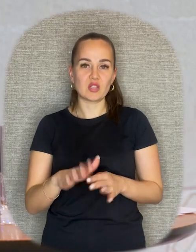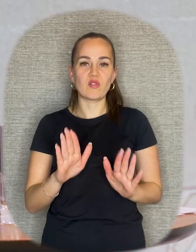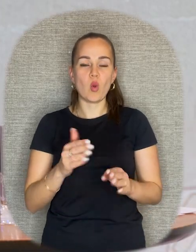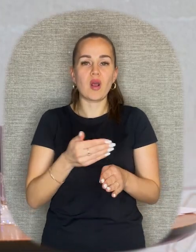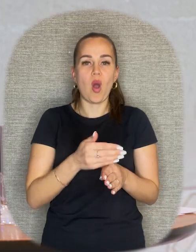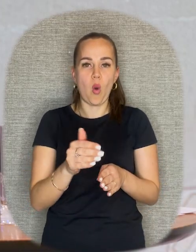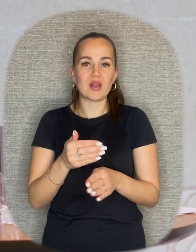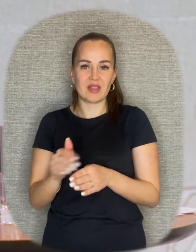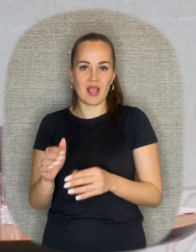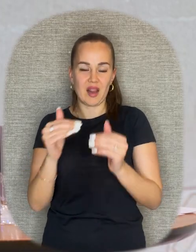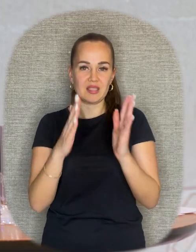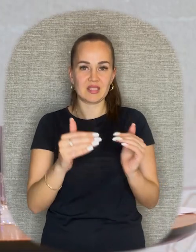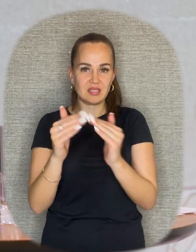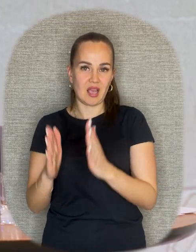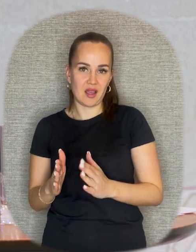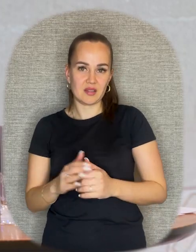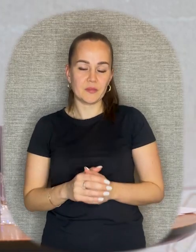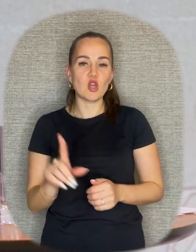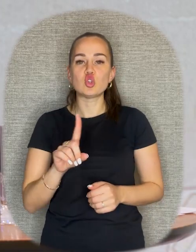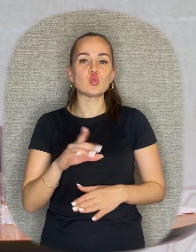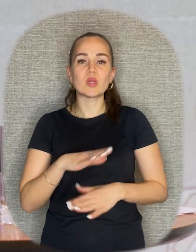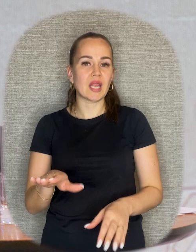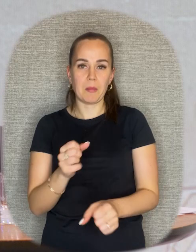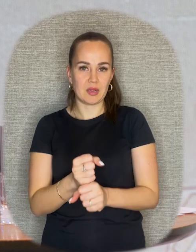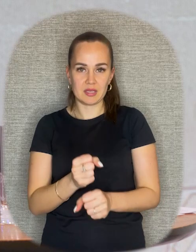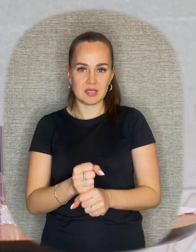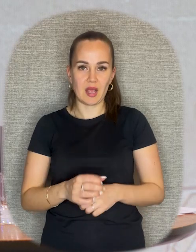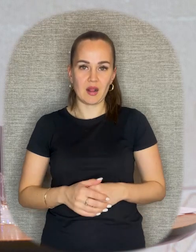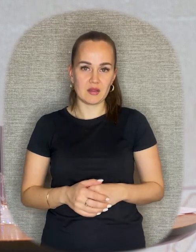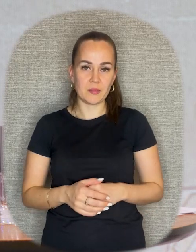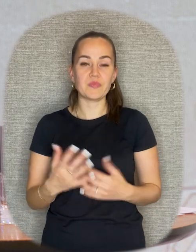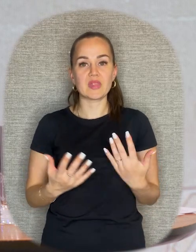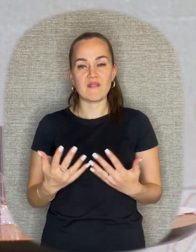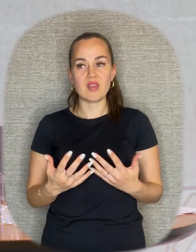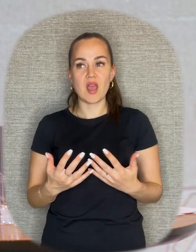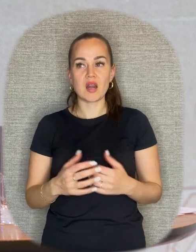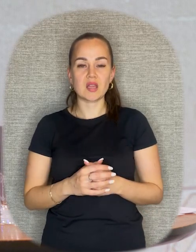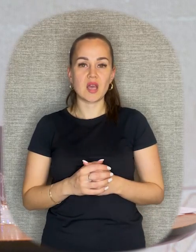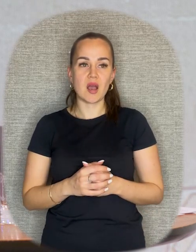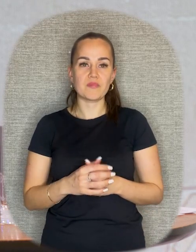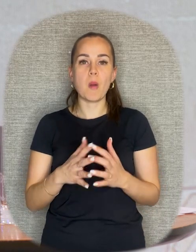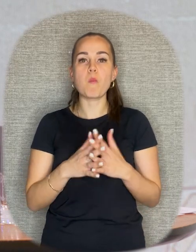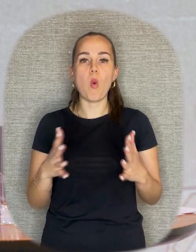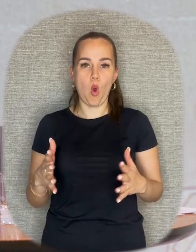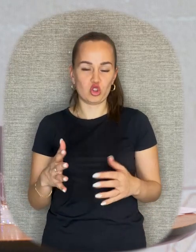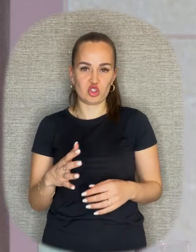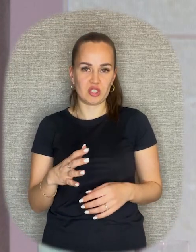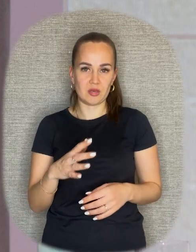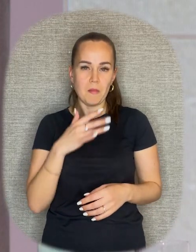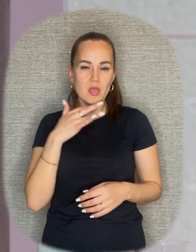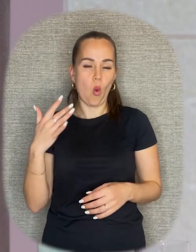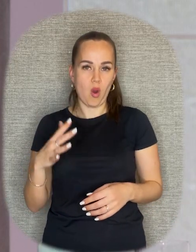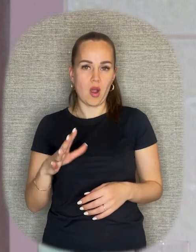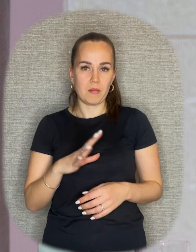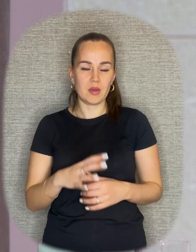великолепия и гармоничного облика поскольку были реализованы Ну только здания